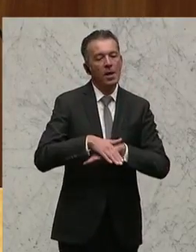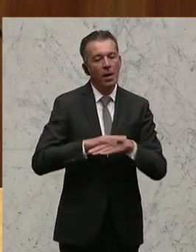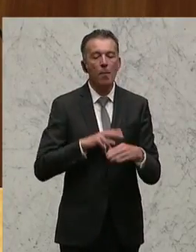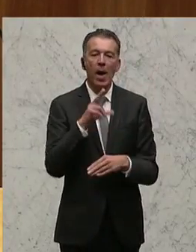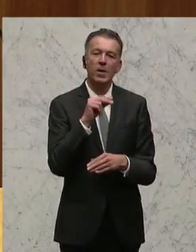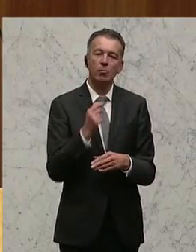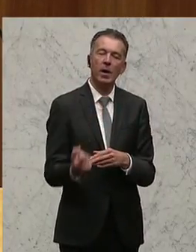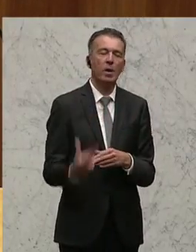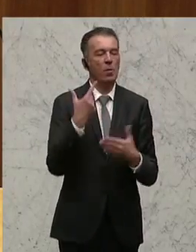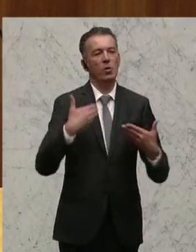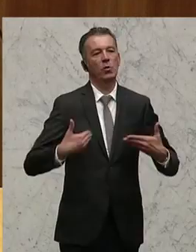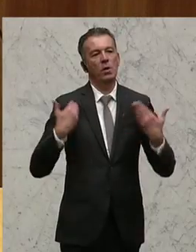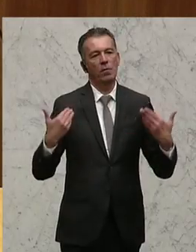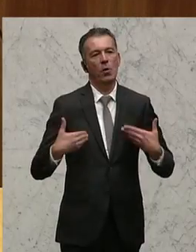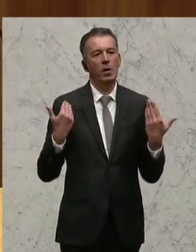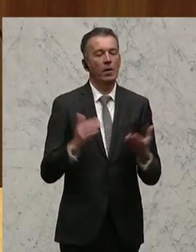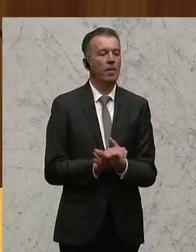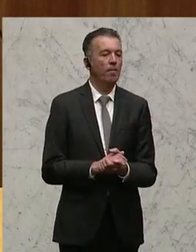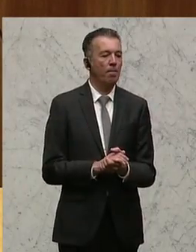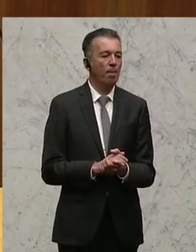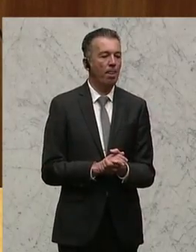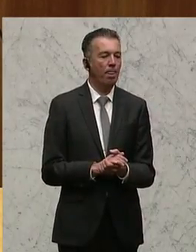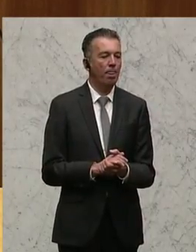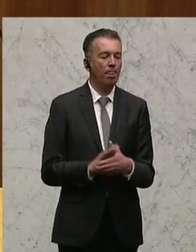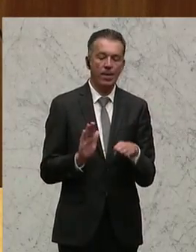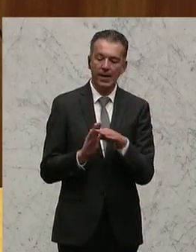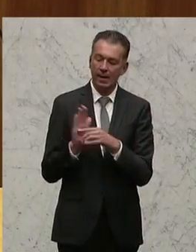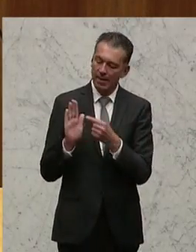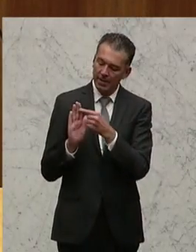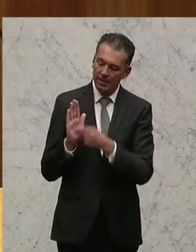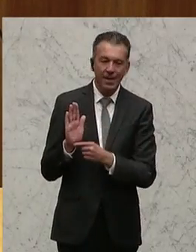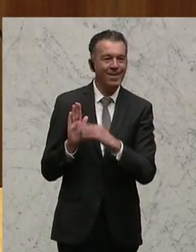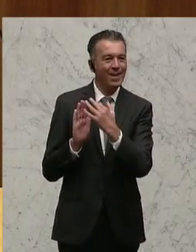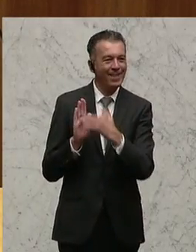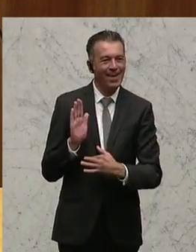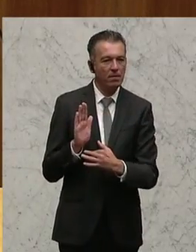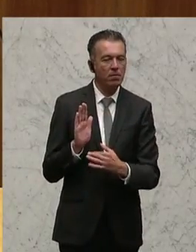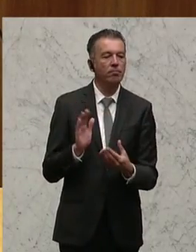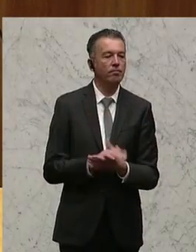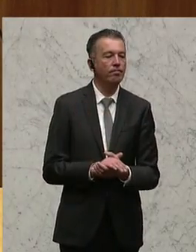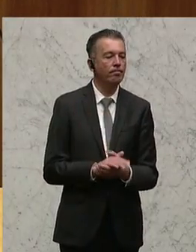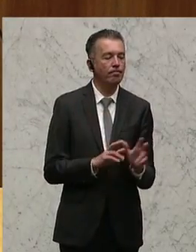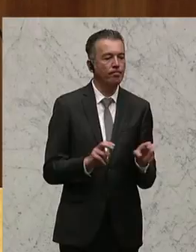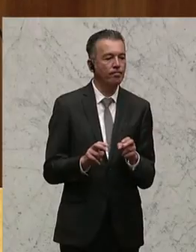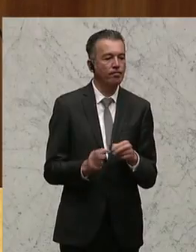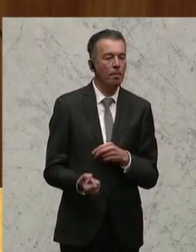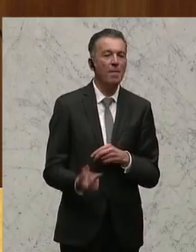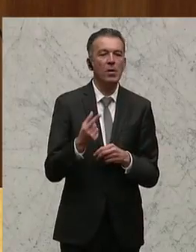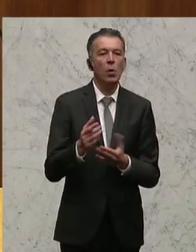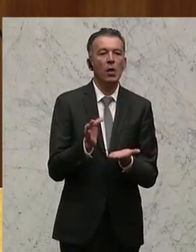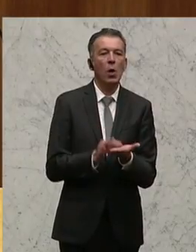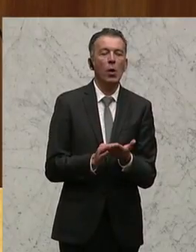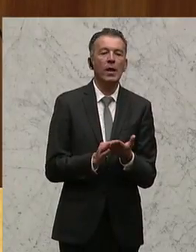Kommunalsprecherin besonders. Der entsprechende Passus im Gesetzestext lautet: Aufgrund besonderer